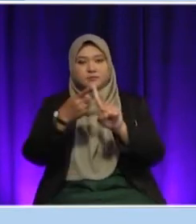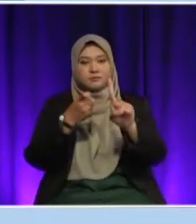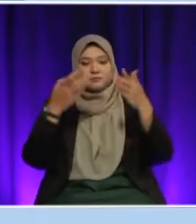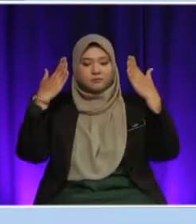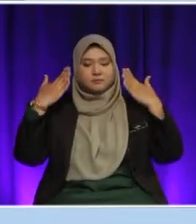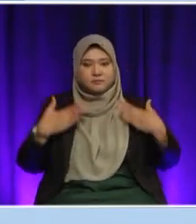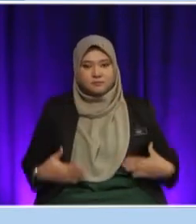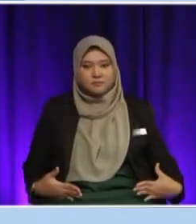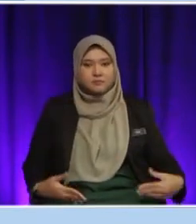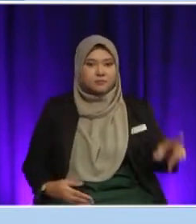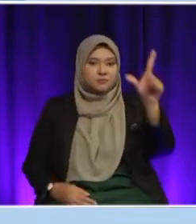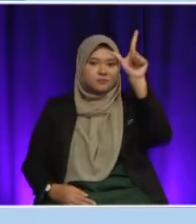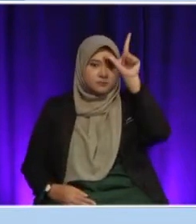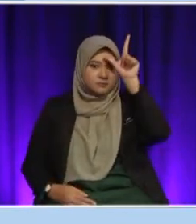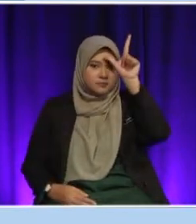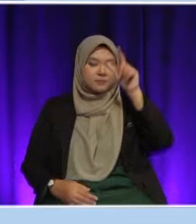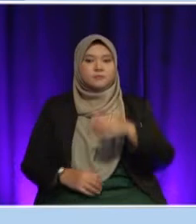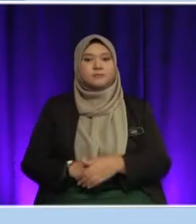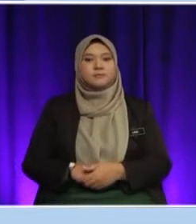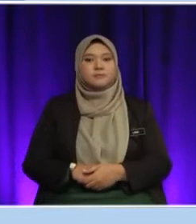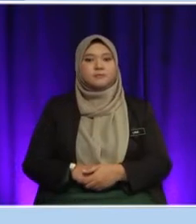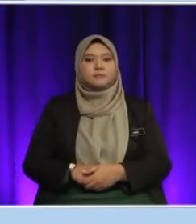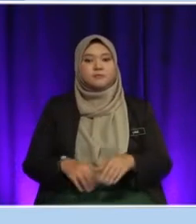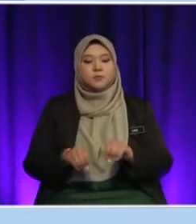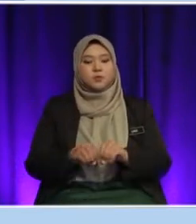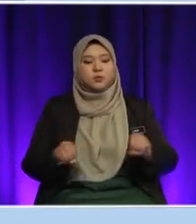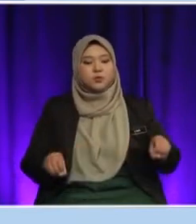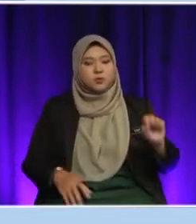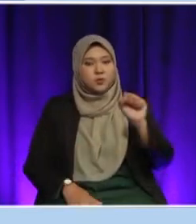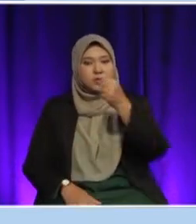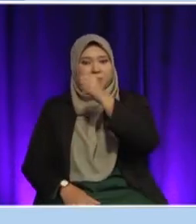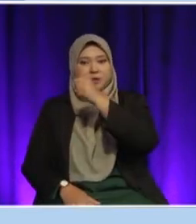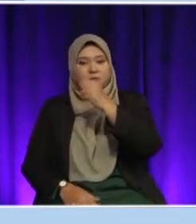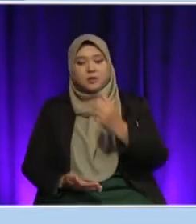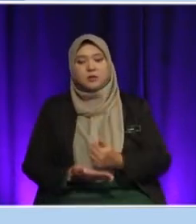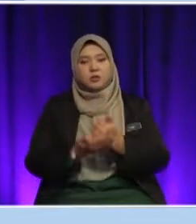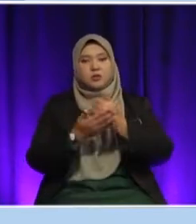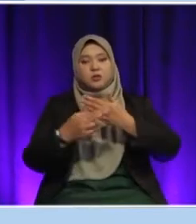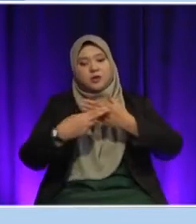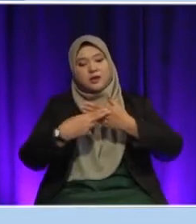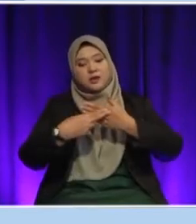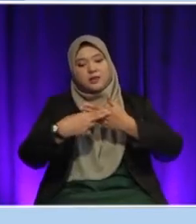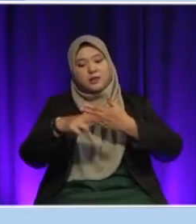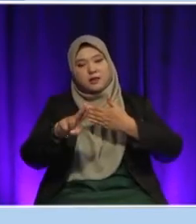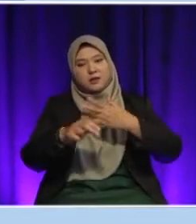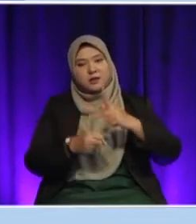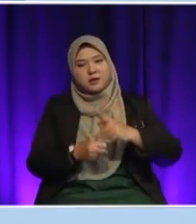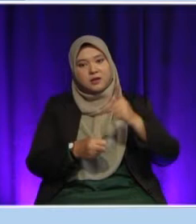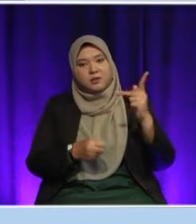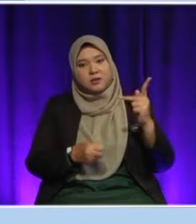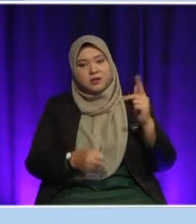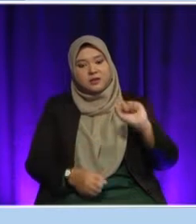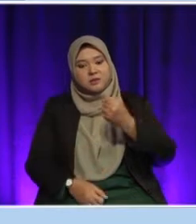menyalurkan sperma daripada testis ke uretra di dalam badan Oke Baik zakat pula